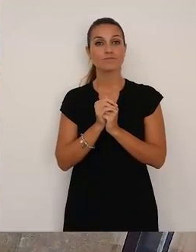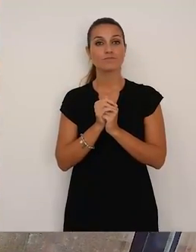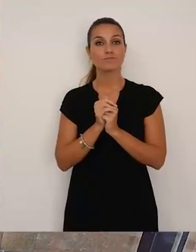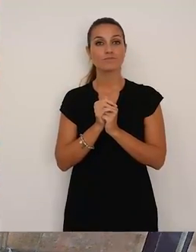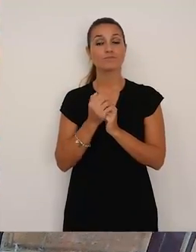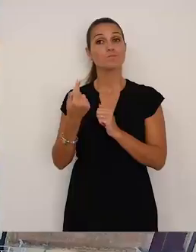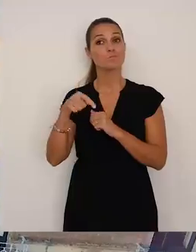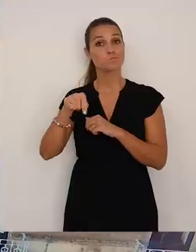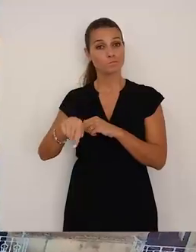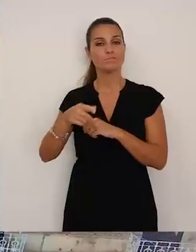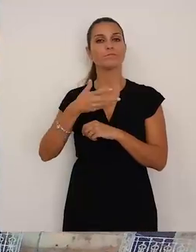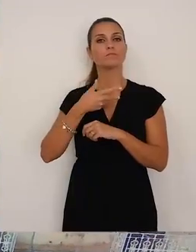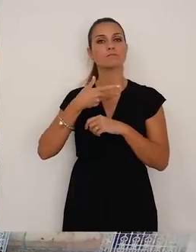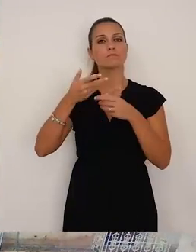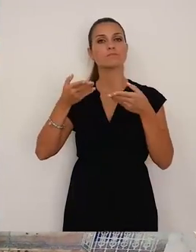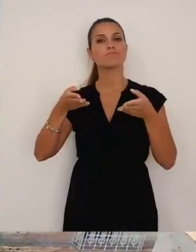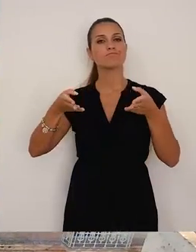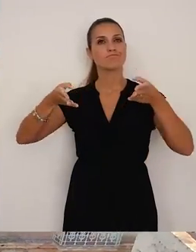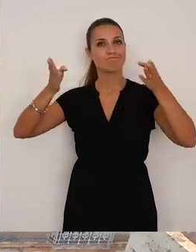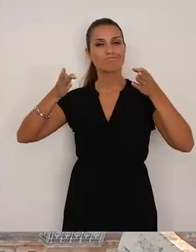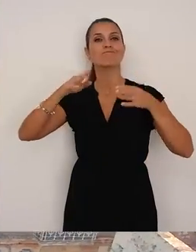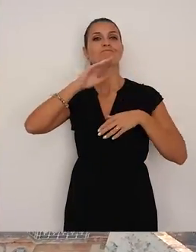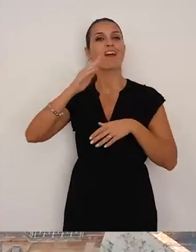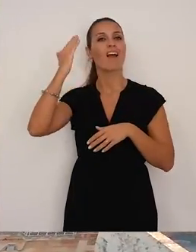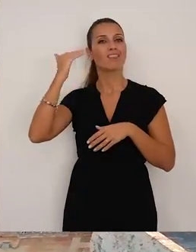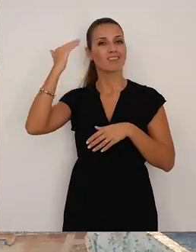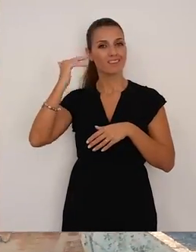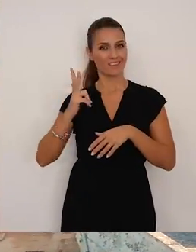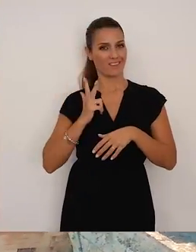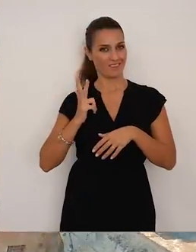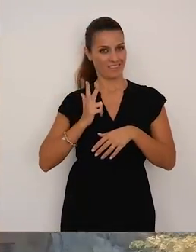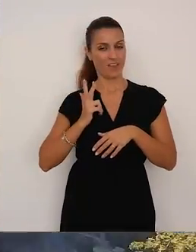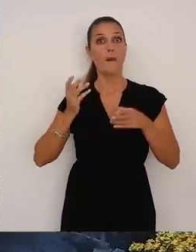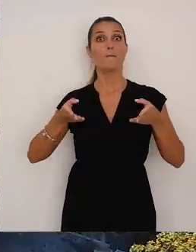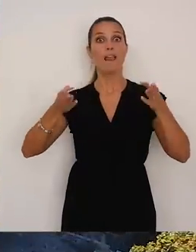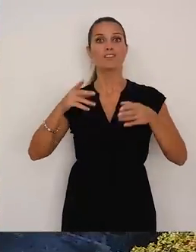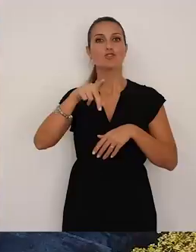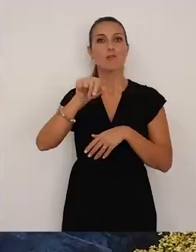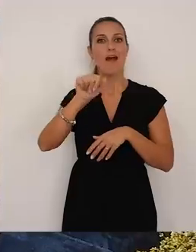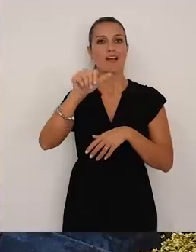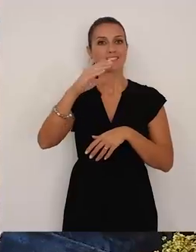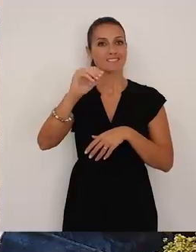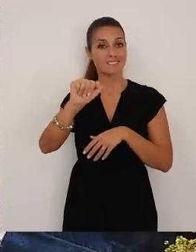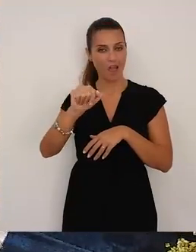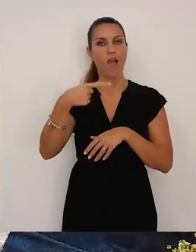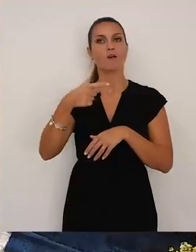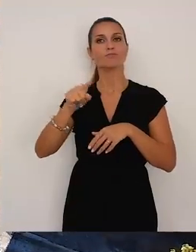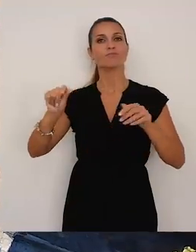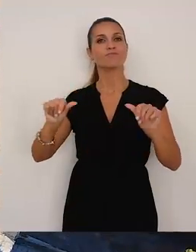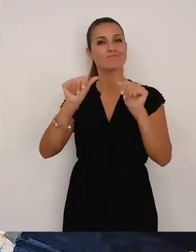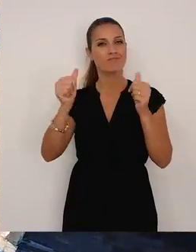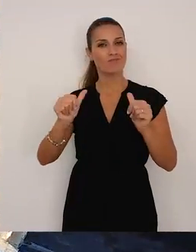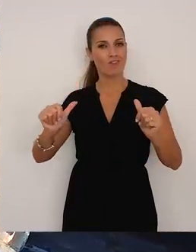Qui si affacciano gli antichi edifici signorili e tra tutti risalta Palazzo Pasca, con la sua fisionomia articolata di